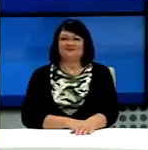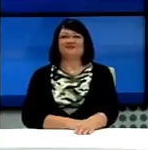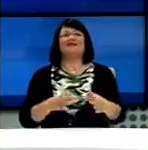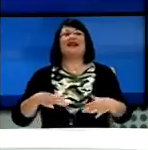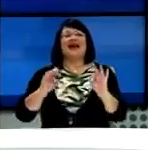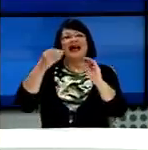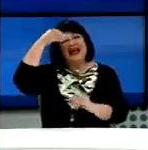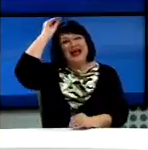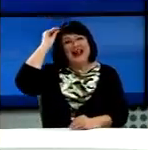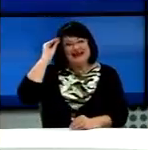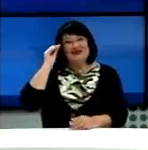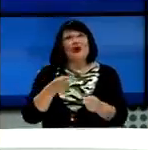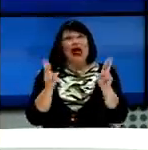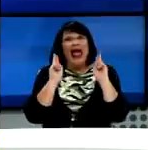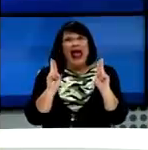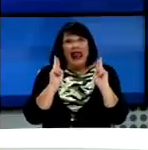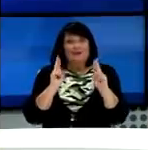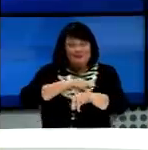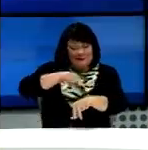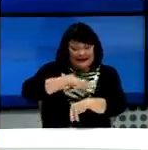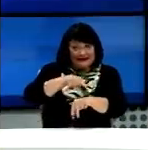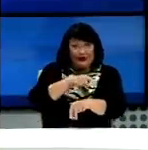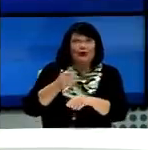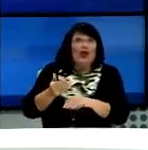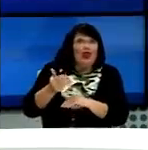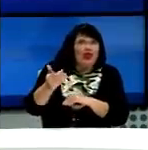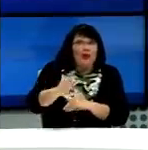Δεν είστε ο μόνος, κύριε Πρόεδρε, στην αίθουσα.